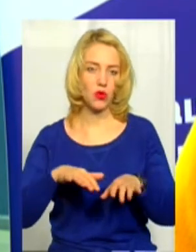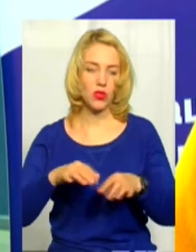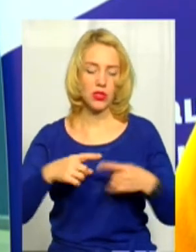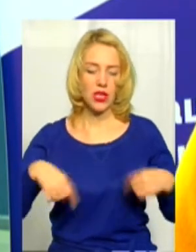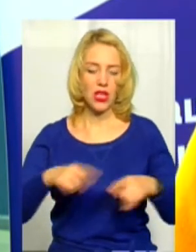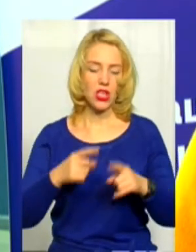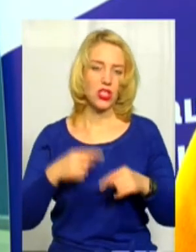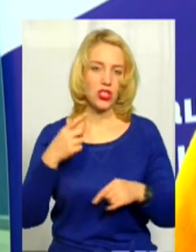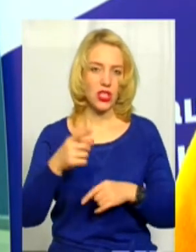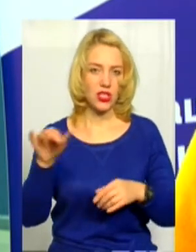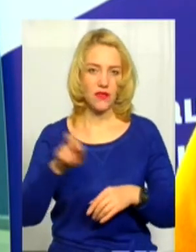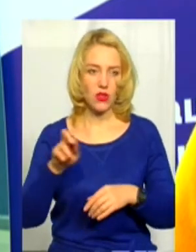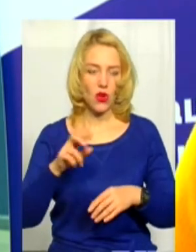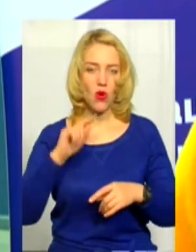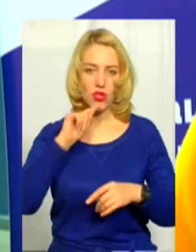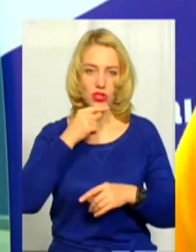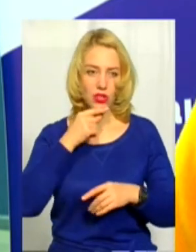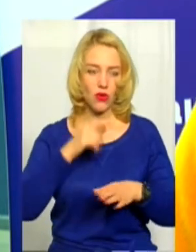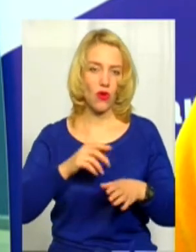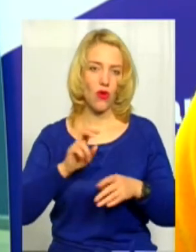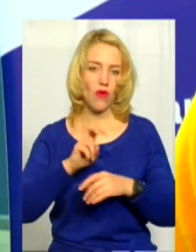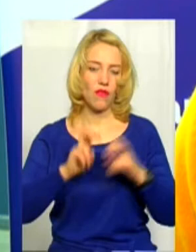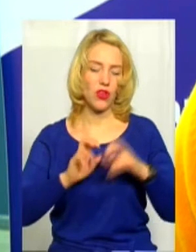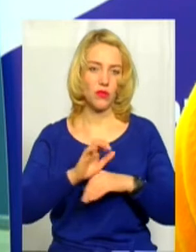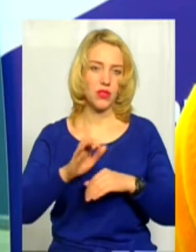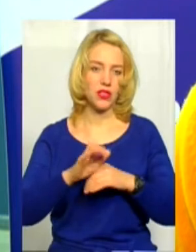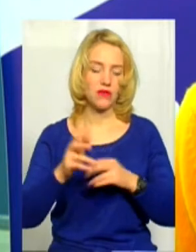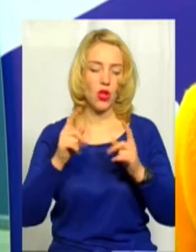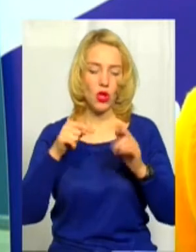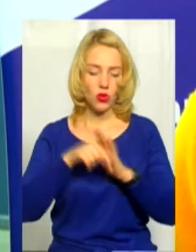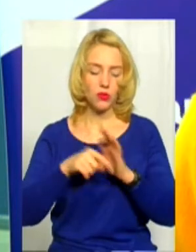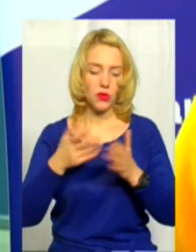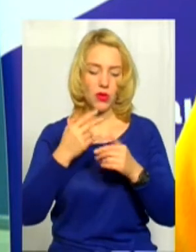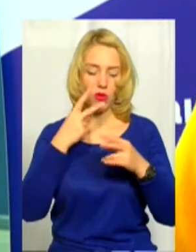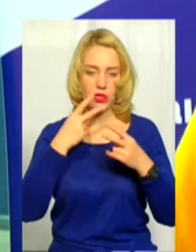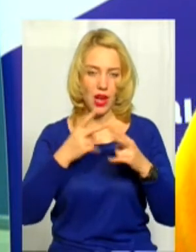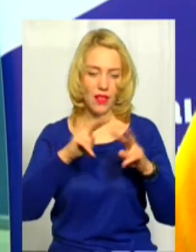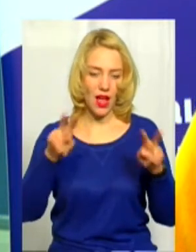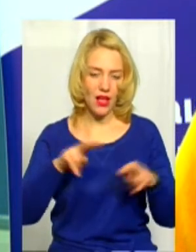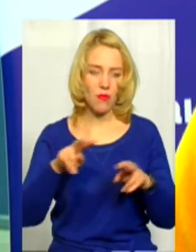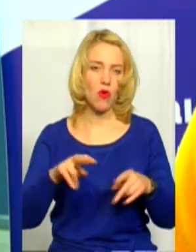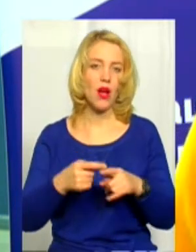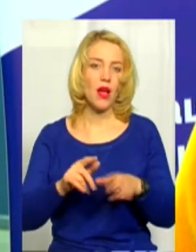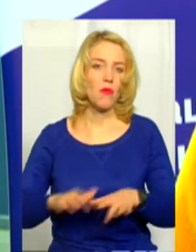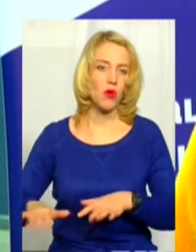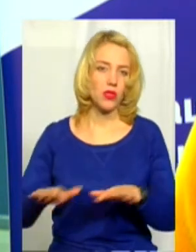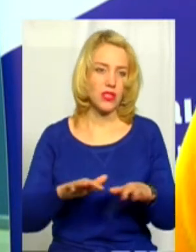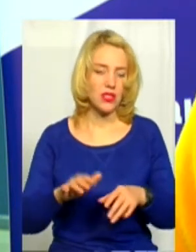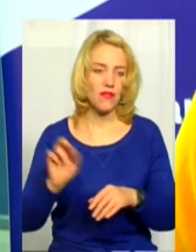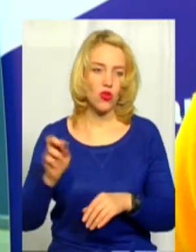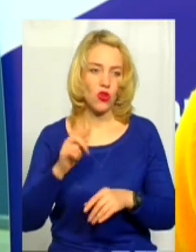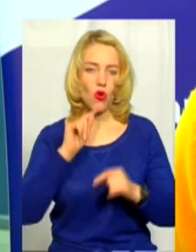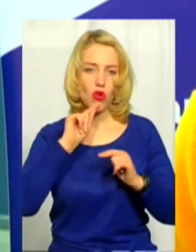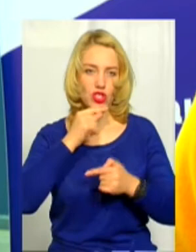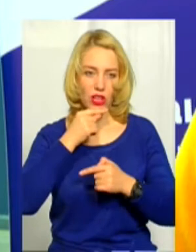методологію філософії ощадливого виробництва. Тобто ми розглядаємо процеси зі сторони саме філософії ощадливого виробництва.